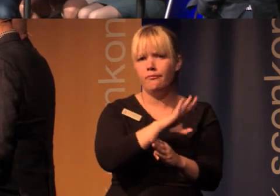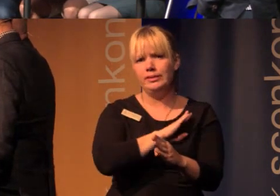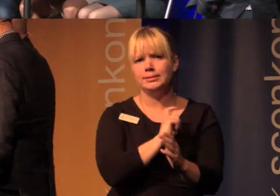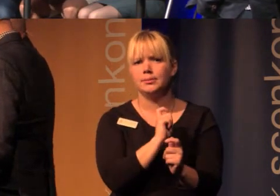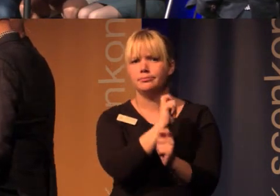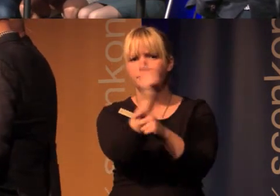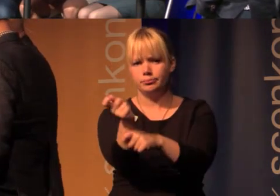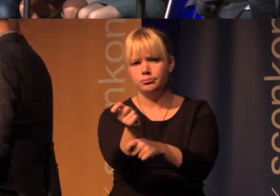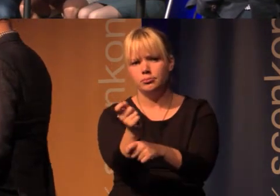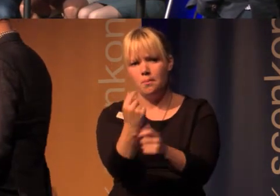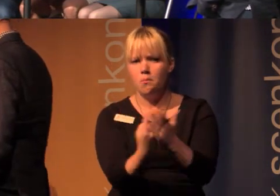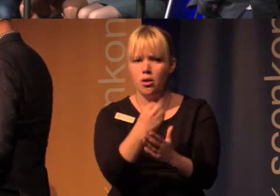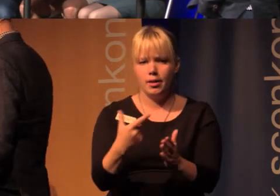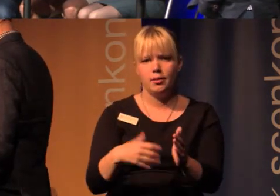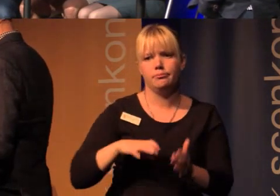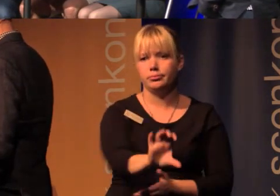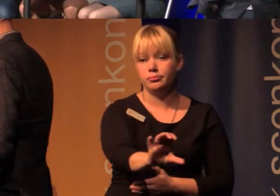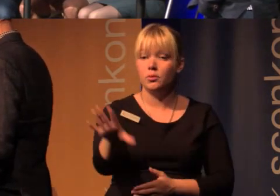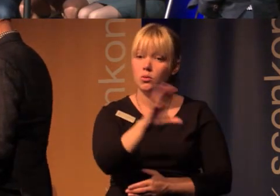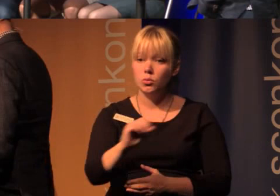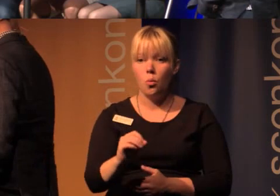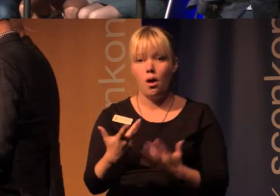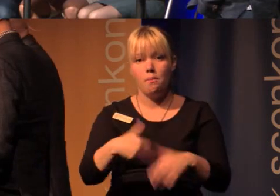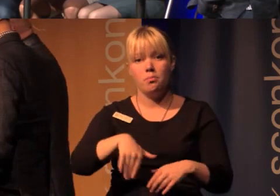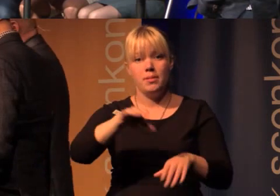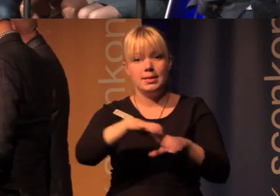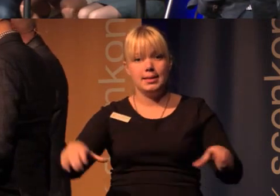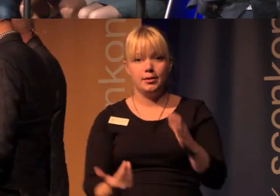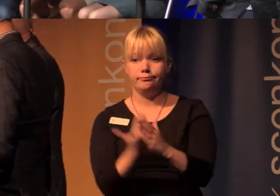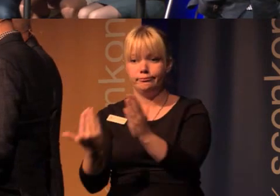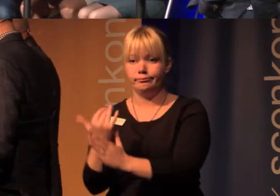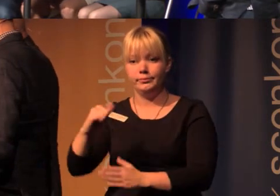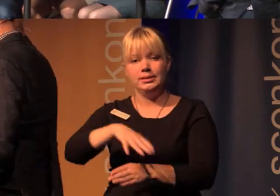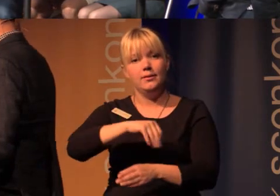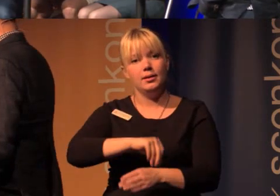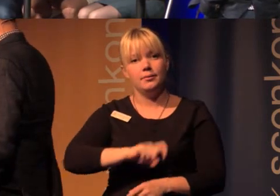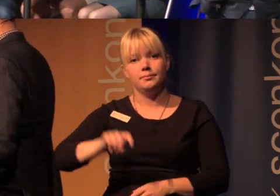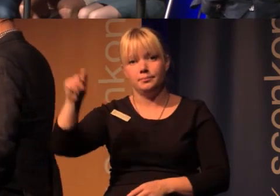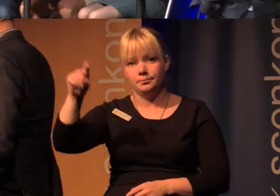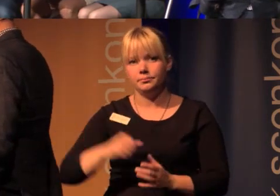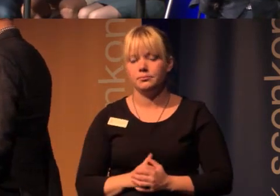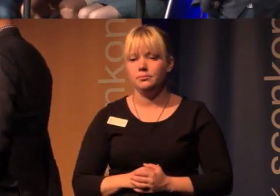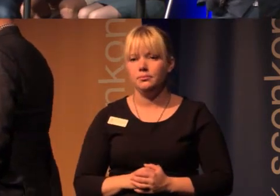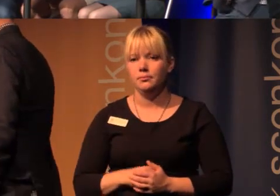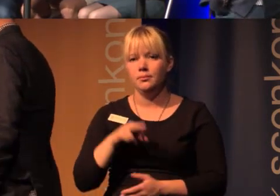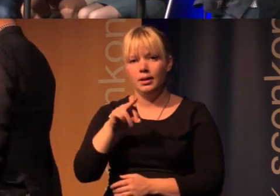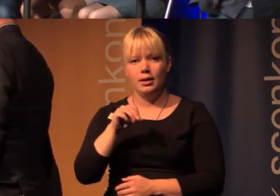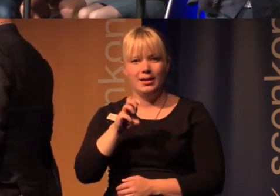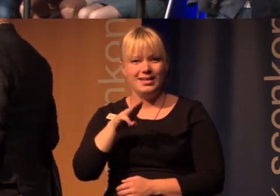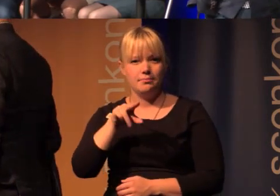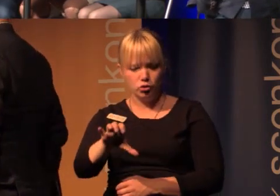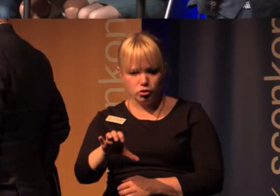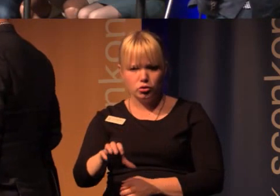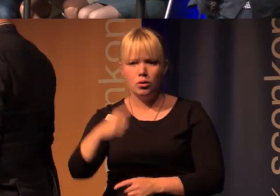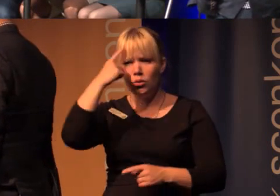i hela Sverige. Tack. Då går vi vidare till Rasmus. De här kulturinstitutionerna som vi nu har